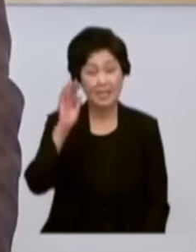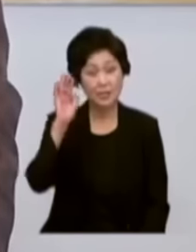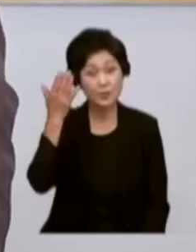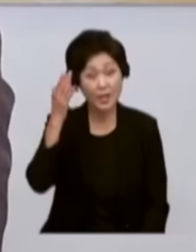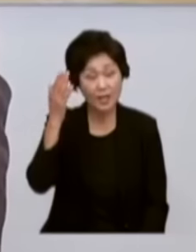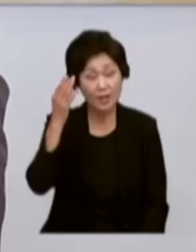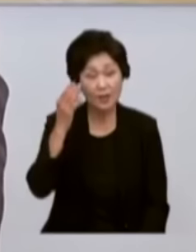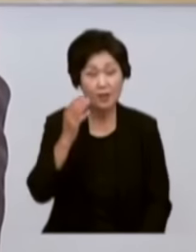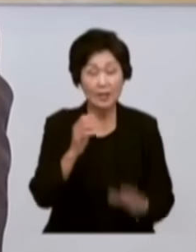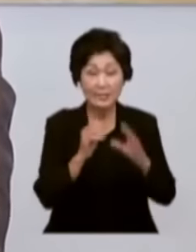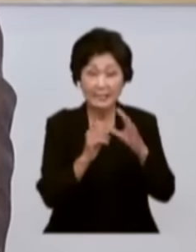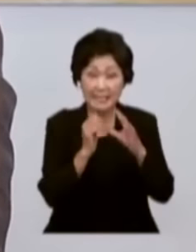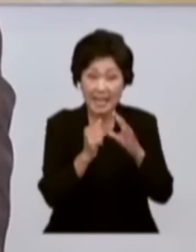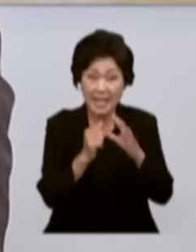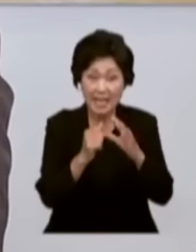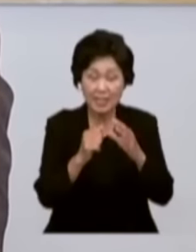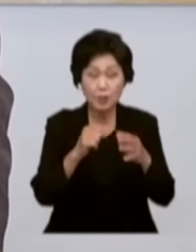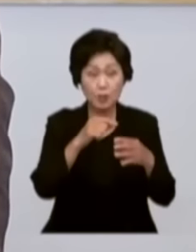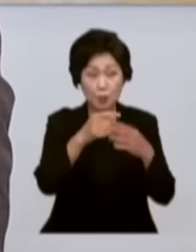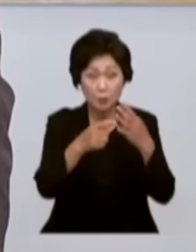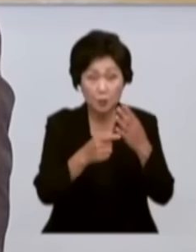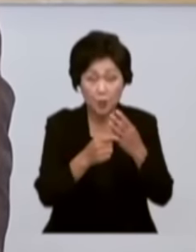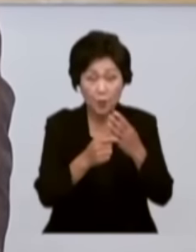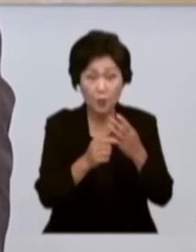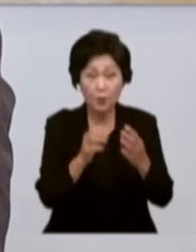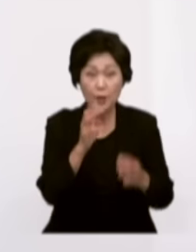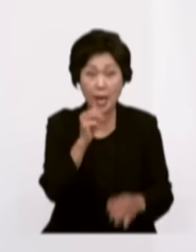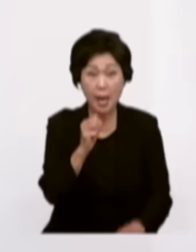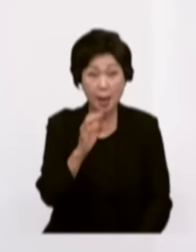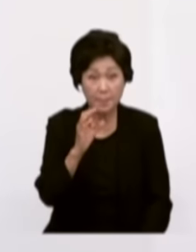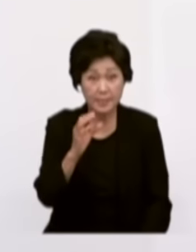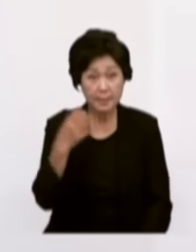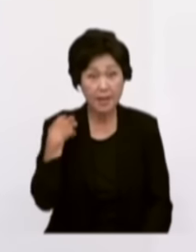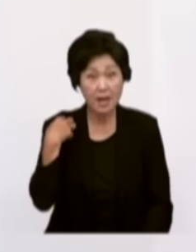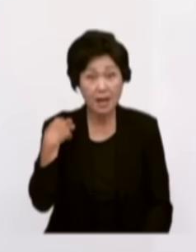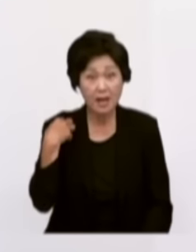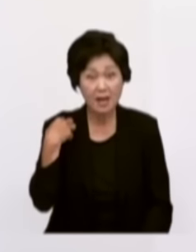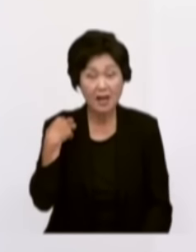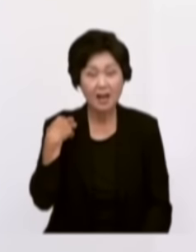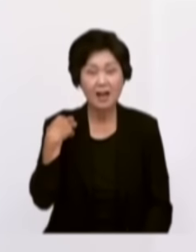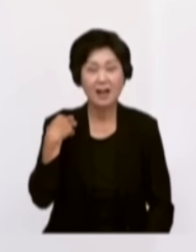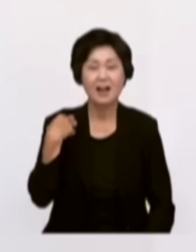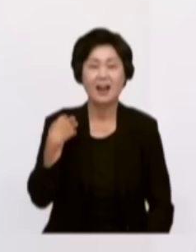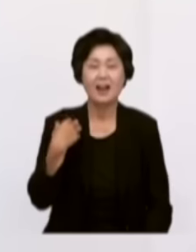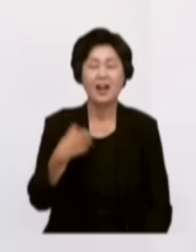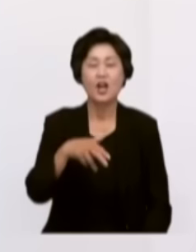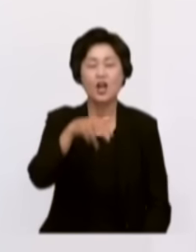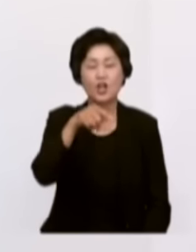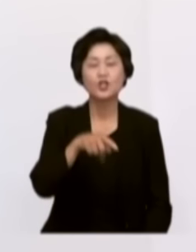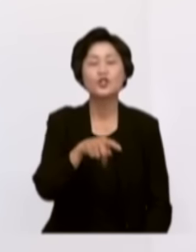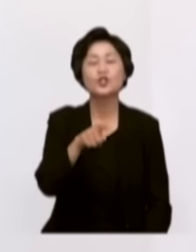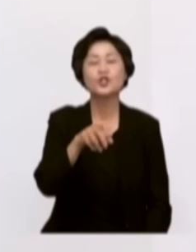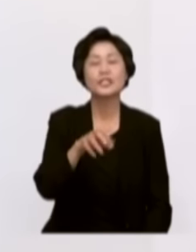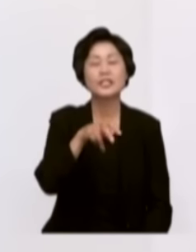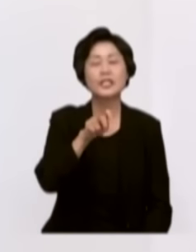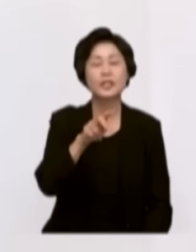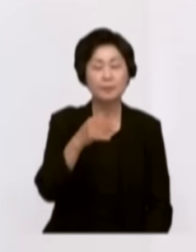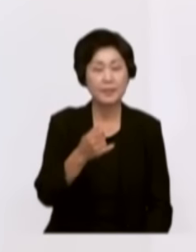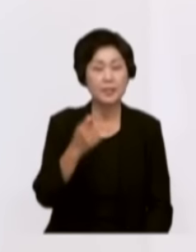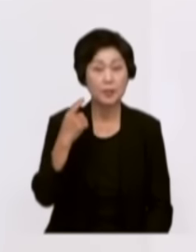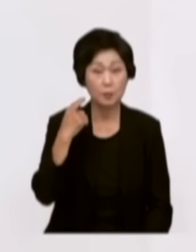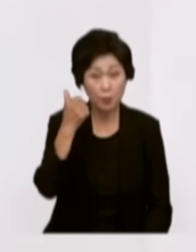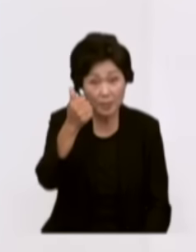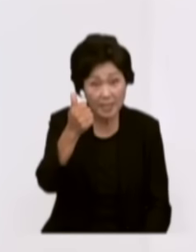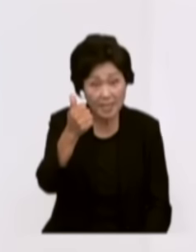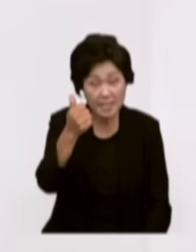네. CTS 프로그램 MC를 맡으셨다고요? 아, 뭐 MC라기보다도 그 네. 세계로 금남교 주성민 담임 목사님께서 야 네. 영구야